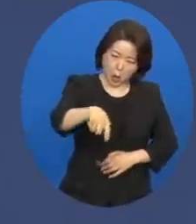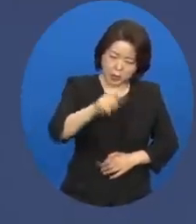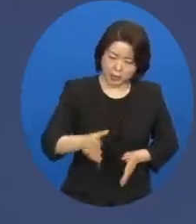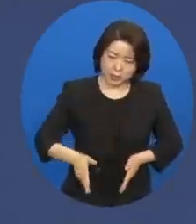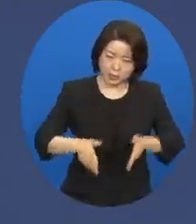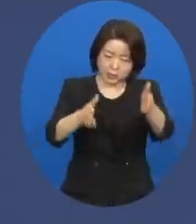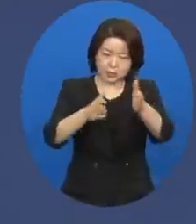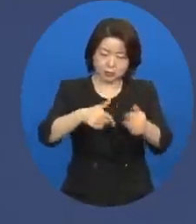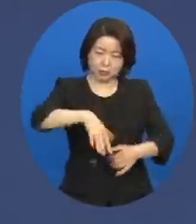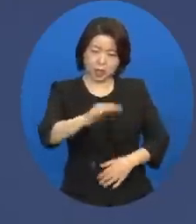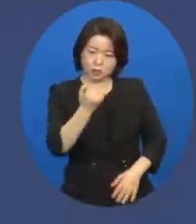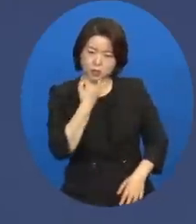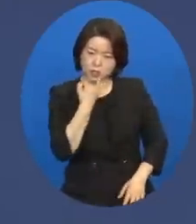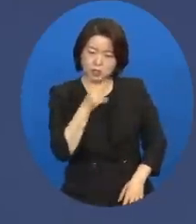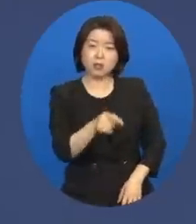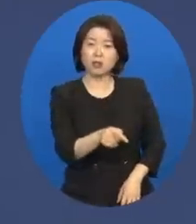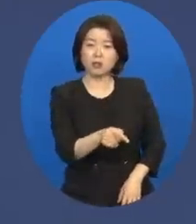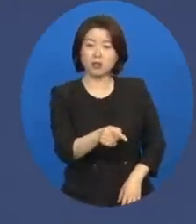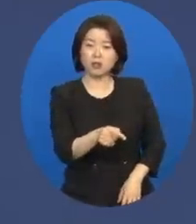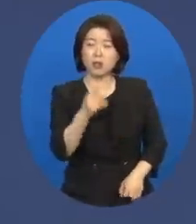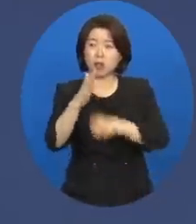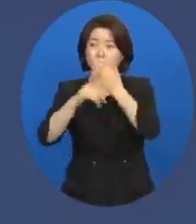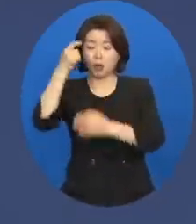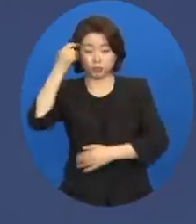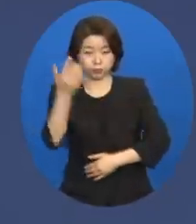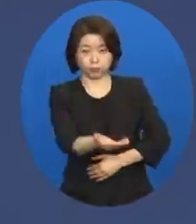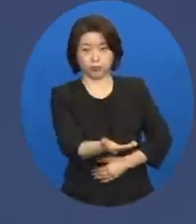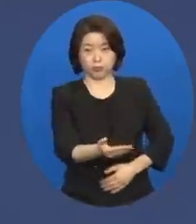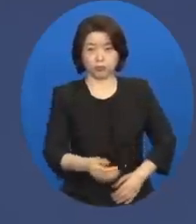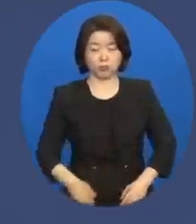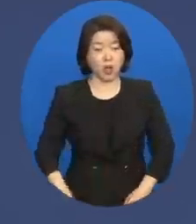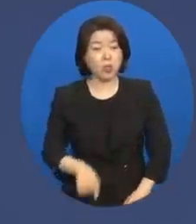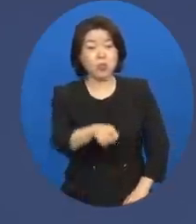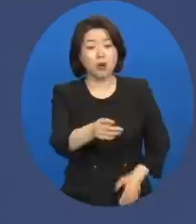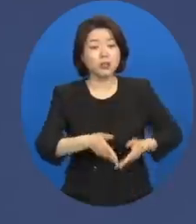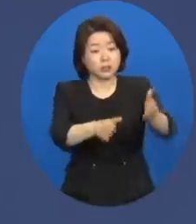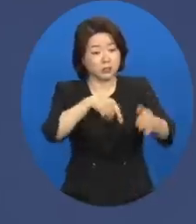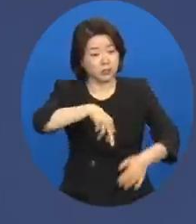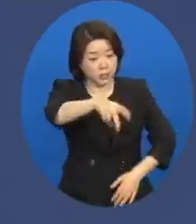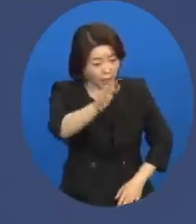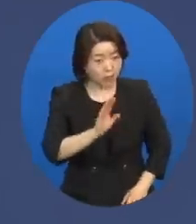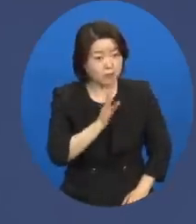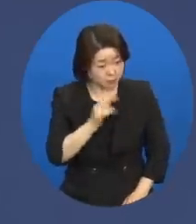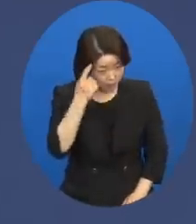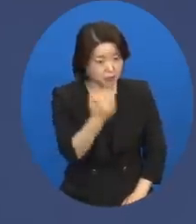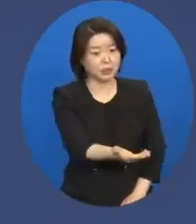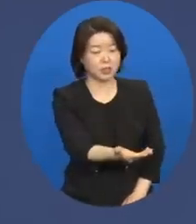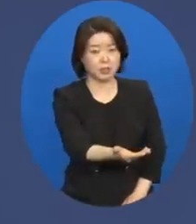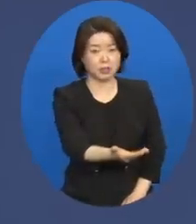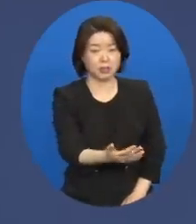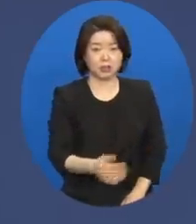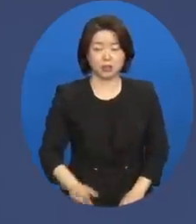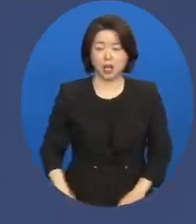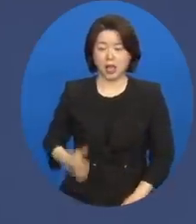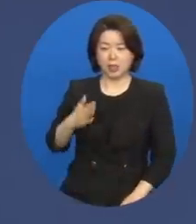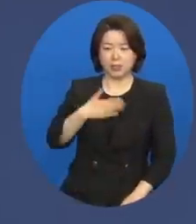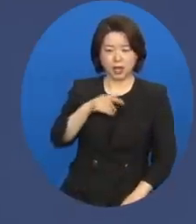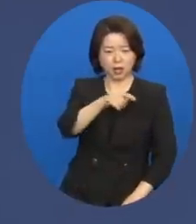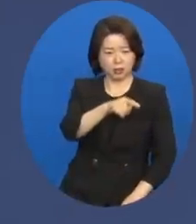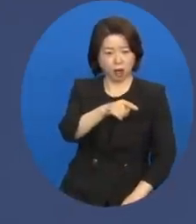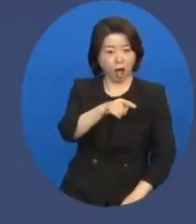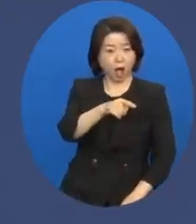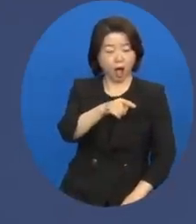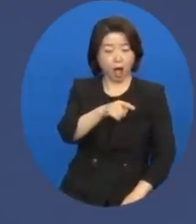가도 괜찮을 길인지 하나님 물으십니다. 너 있어야 할 자리냐 거기가 우리가 잊지 말아야 할 바로